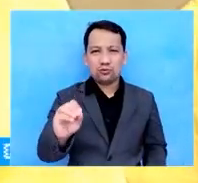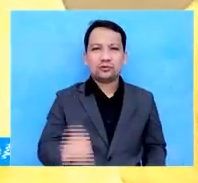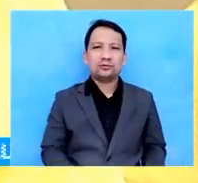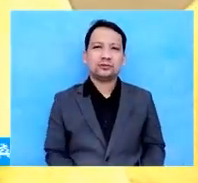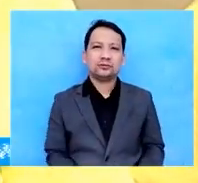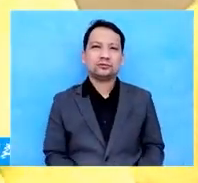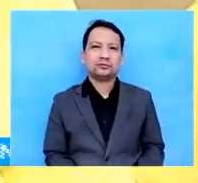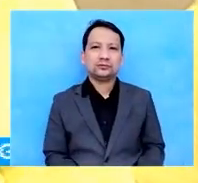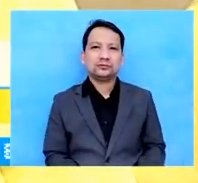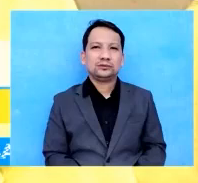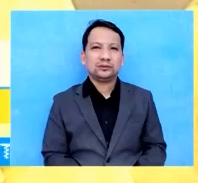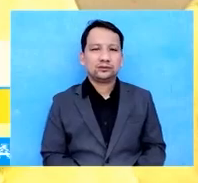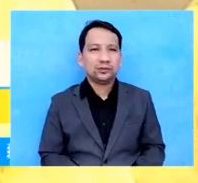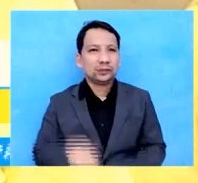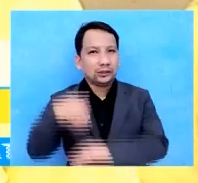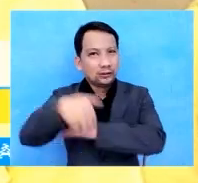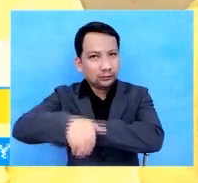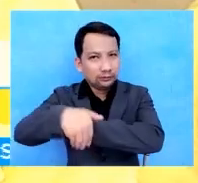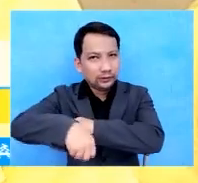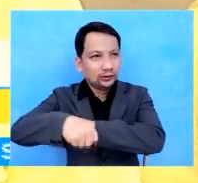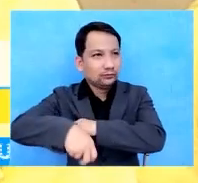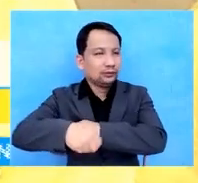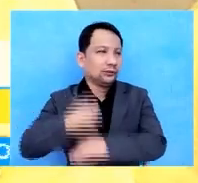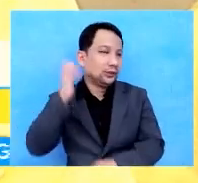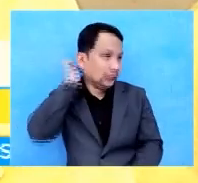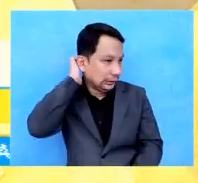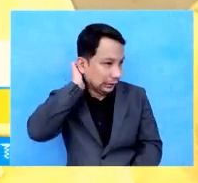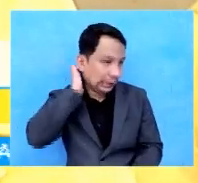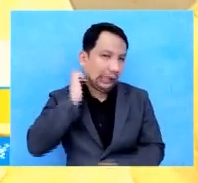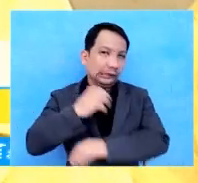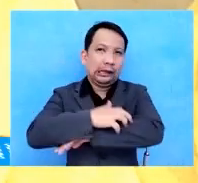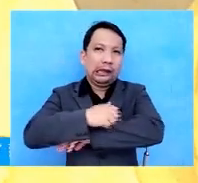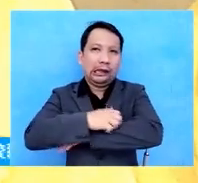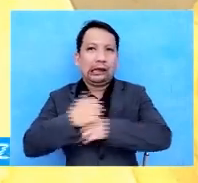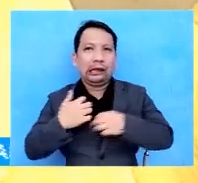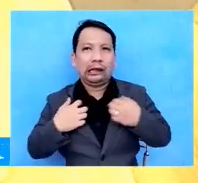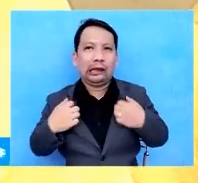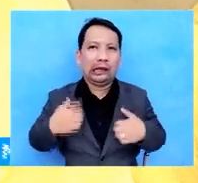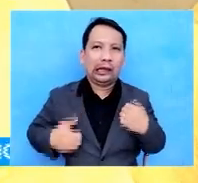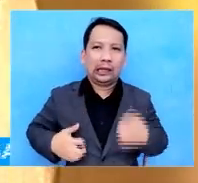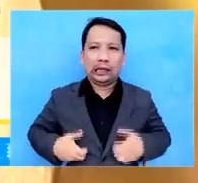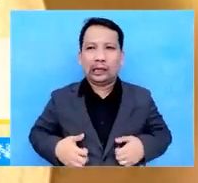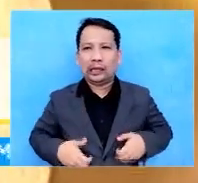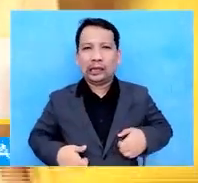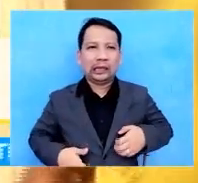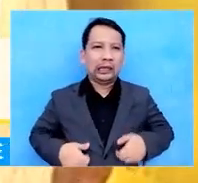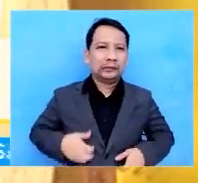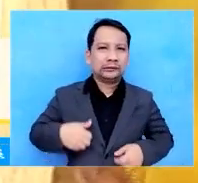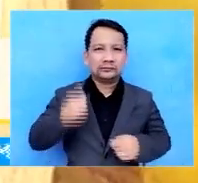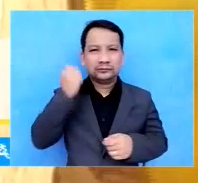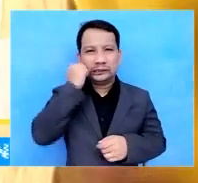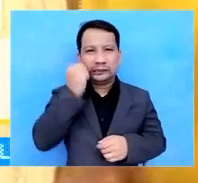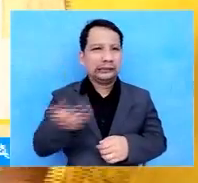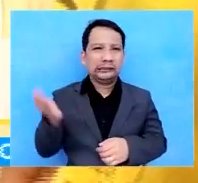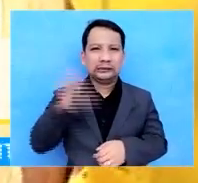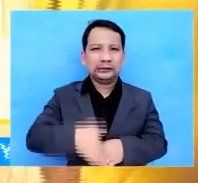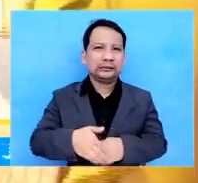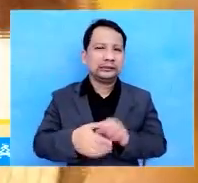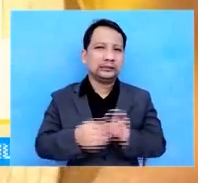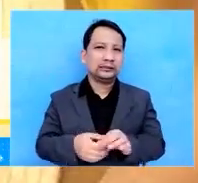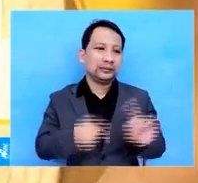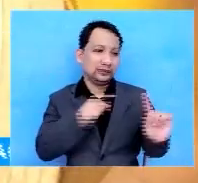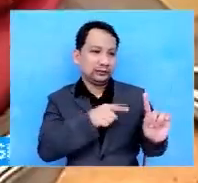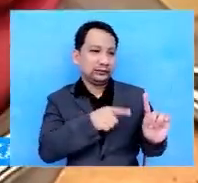kahit ating gabi, kamot kami ng kamot hanggang madaling araw. Hindi kami pinatutulog. Si Tonto